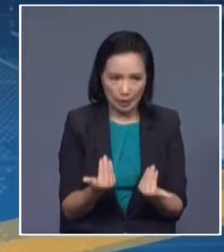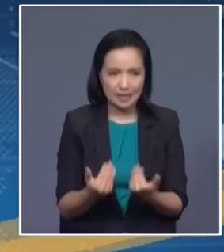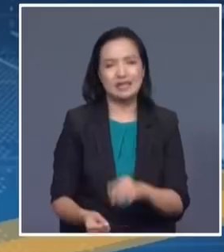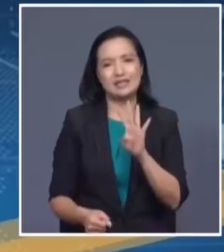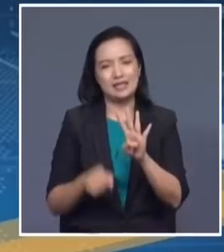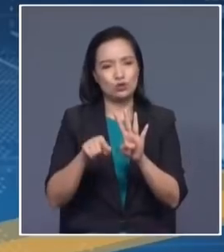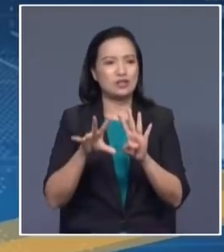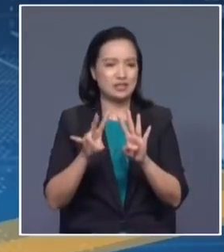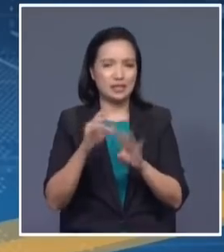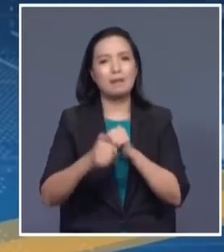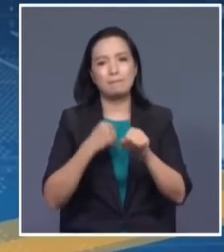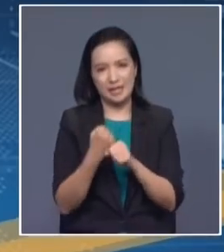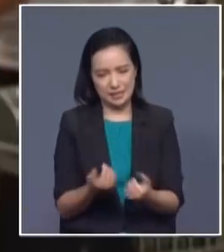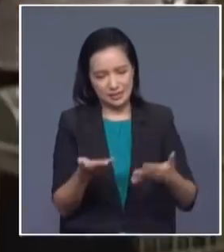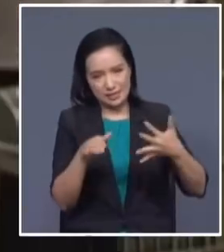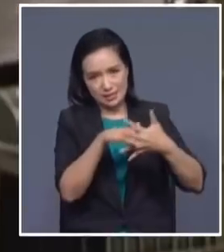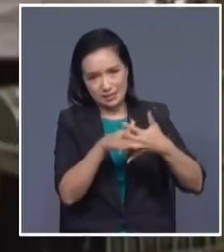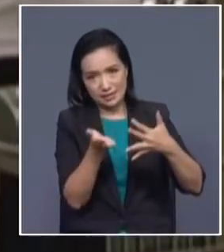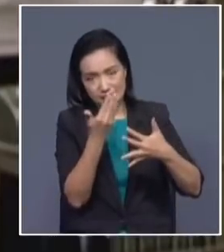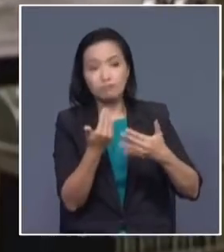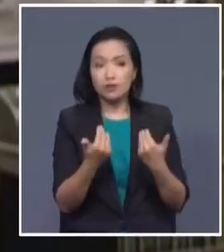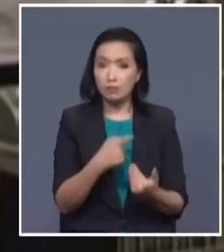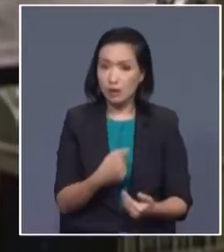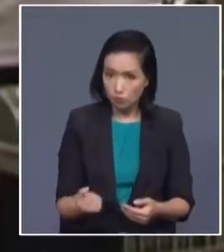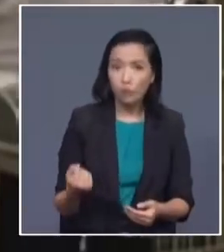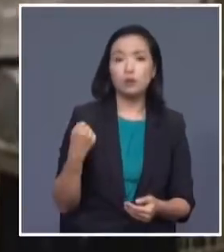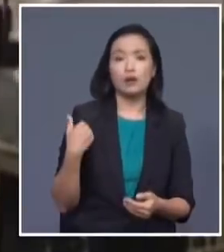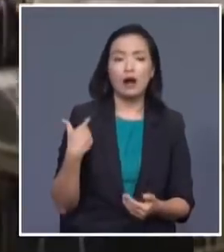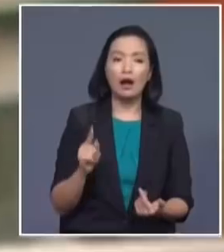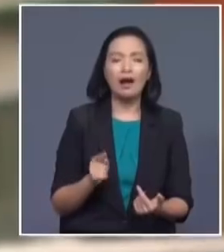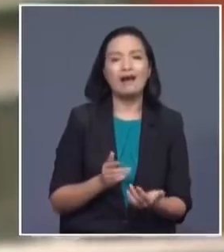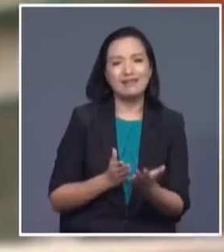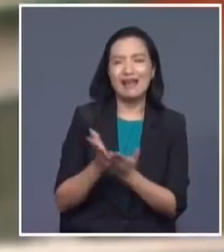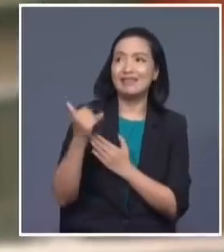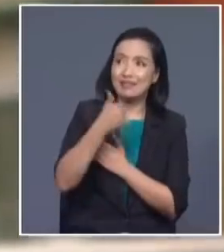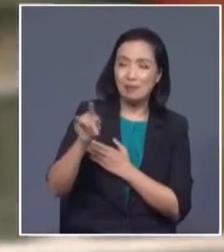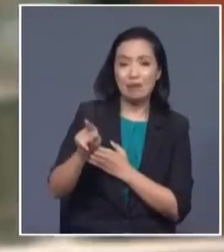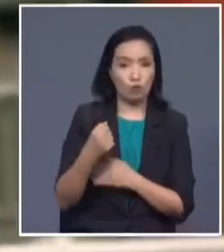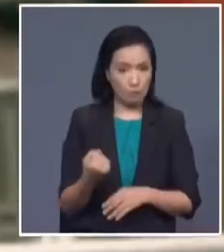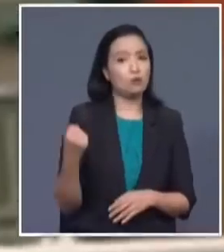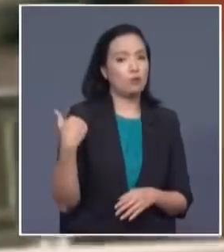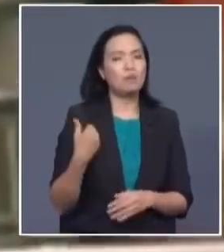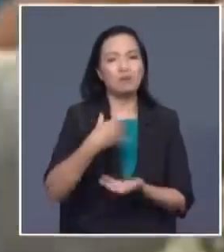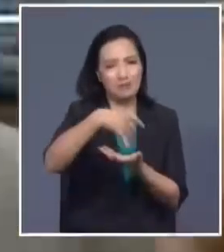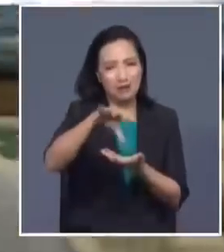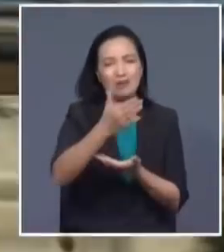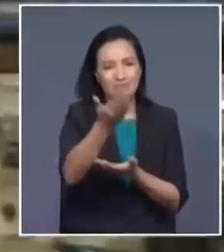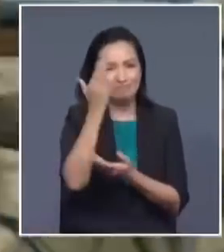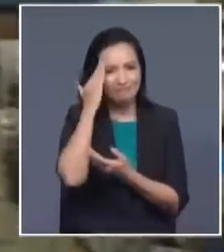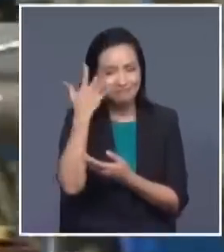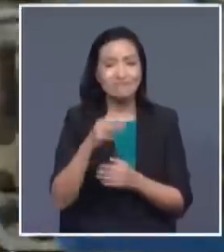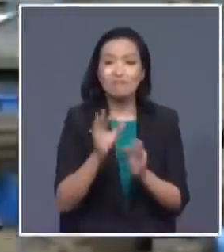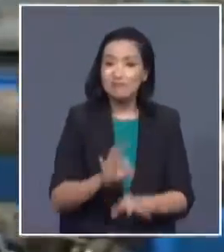4.7 ในครึ่งแรกของปีนี้อีกทั้งเรายังมีความมั่นคงของฐานะด้านต่างประเทศอย่างที่ผมได้เรียนข้างต้นซึ่งสิ่งที่สำคั